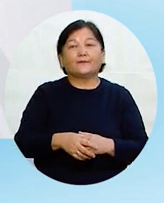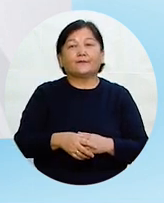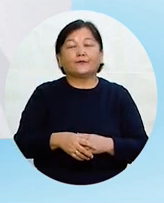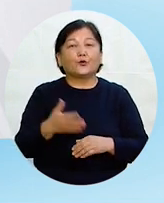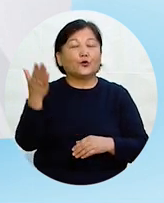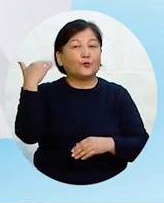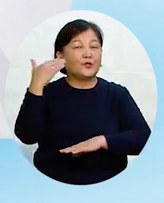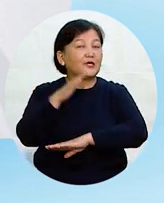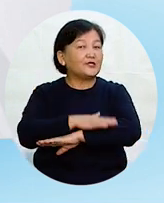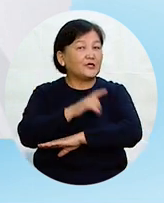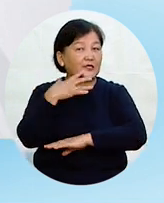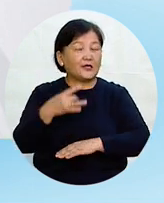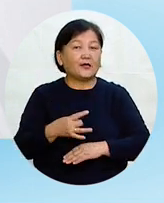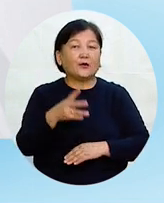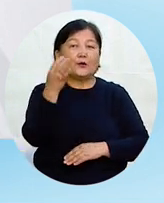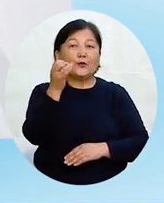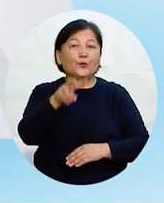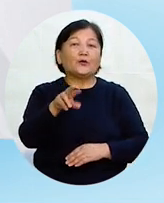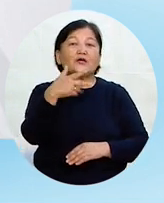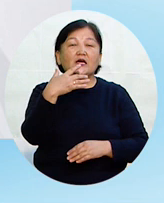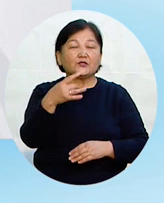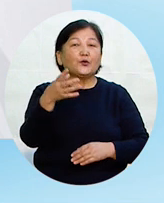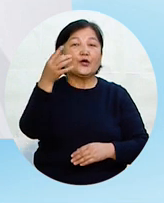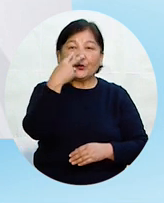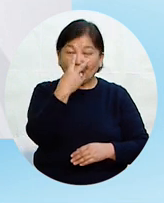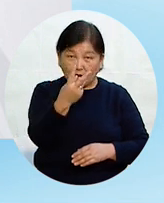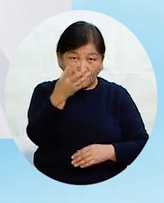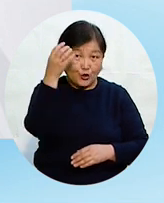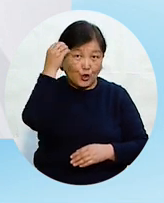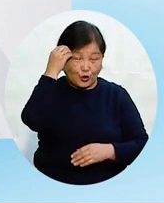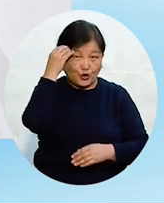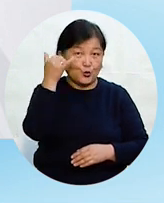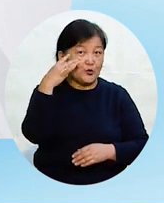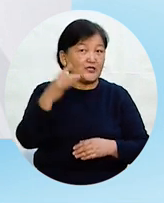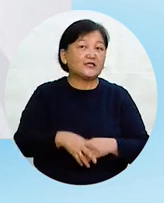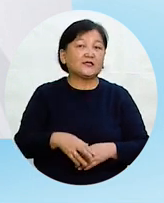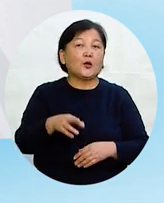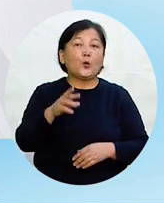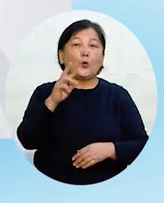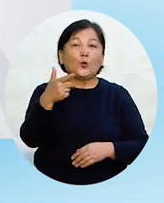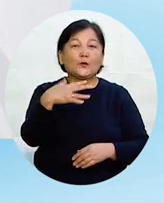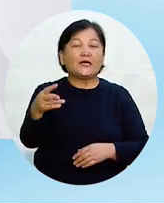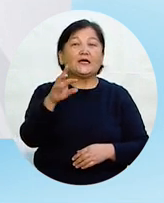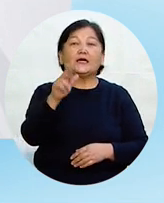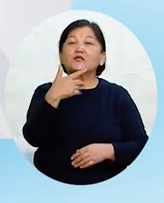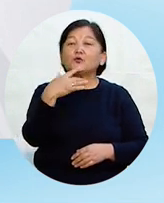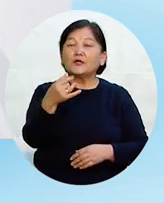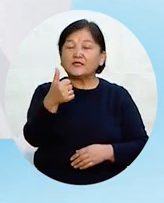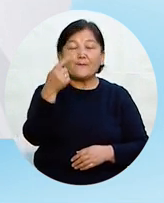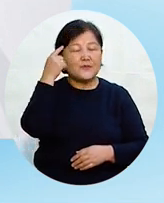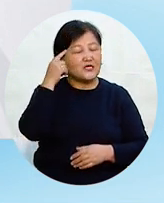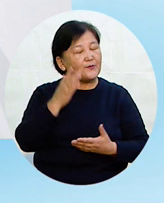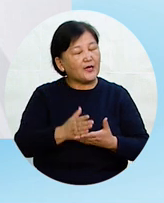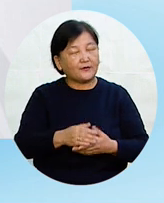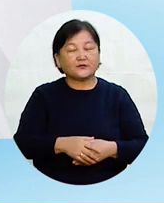өмнөх хичээлээр бид үйл язгуур үндсийг нүдлэн тогтоосон учраас үгийнхаа язгуурыг бас мэдж байгаа хаа гэж бодож байна.